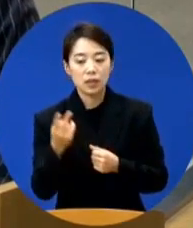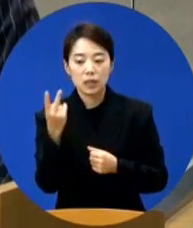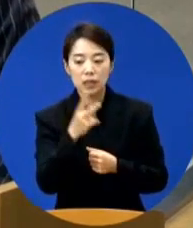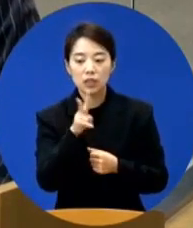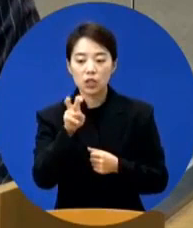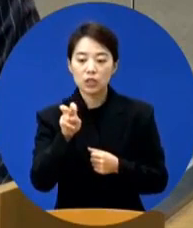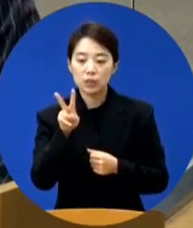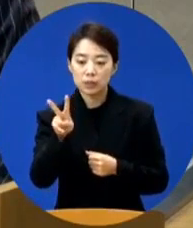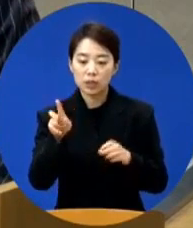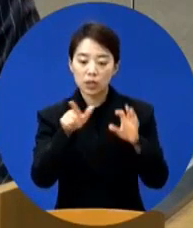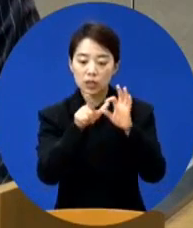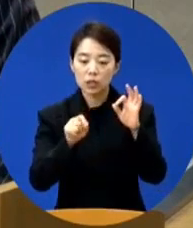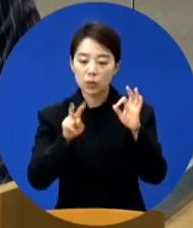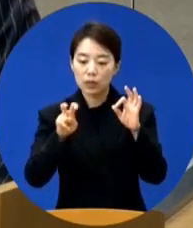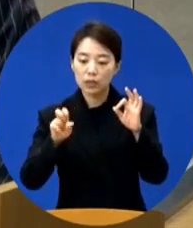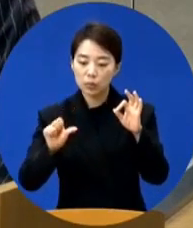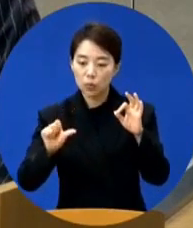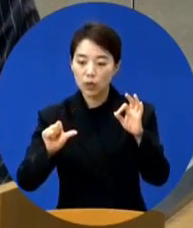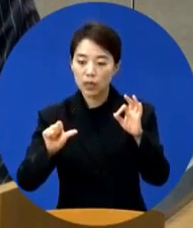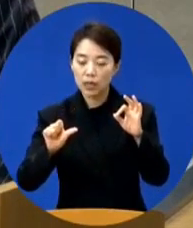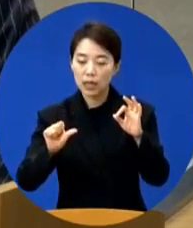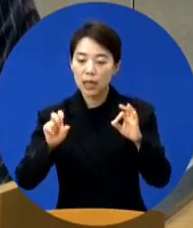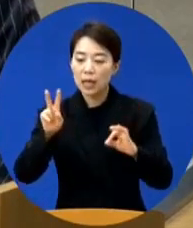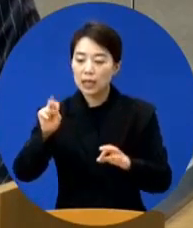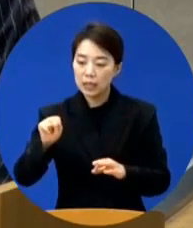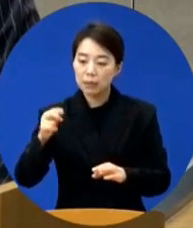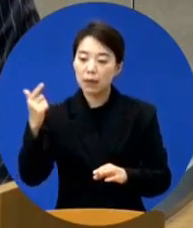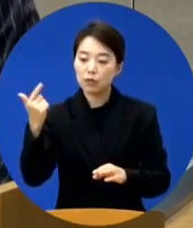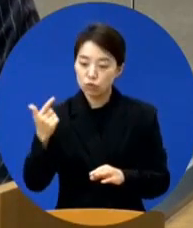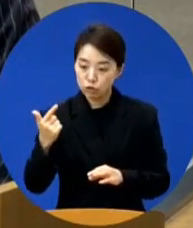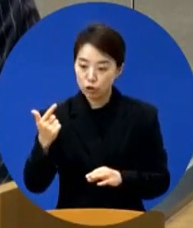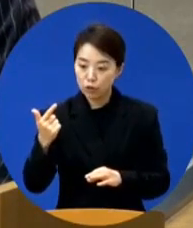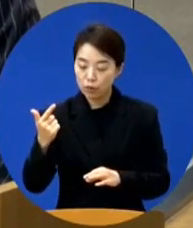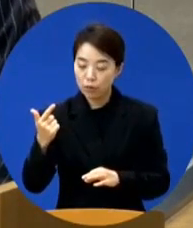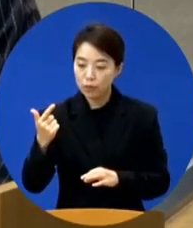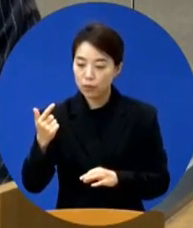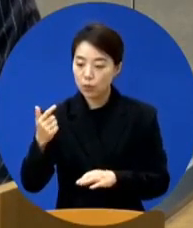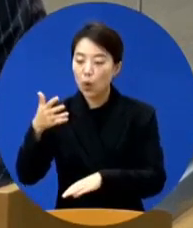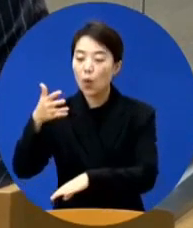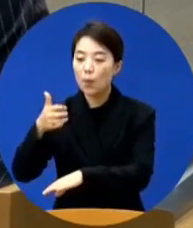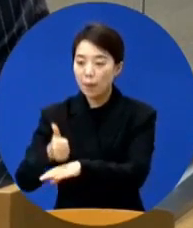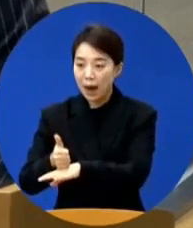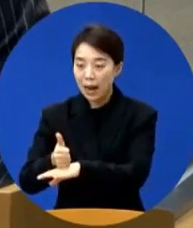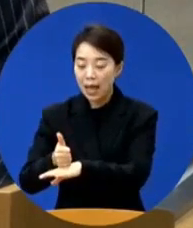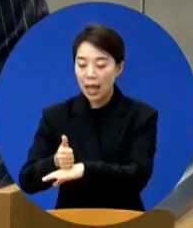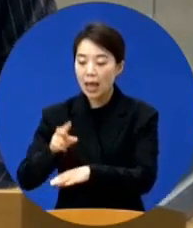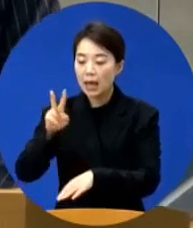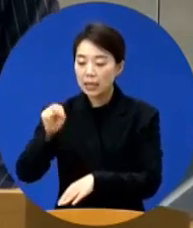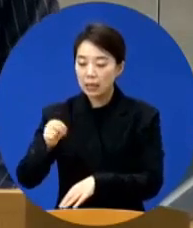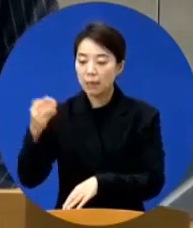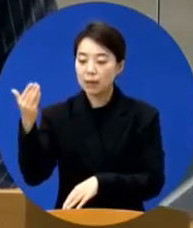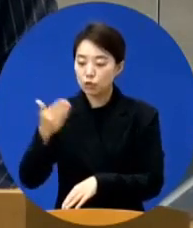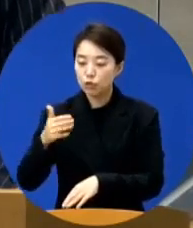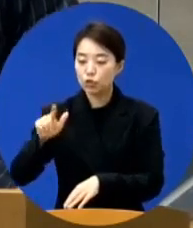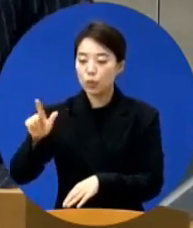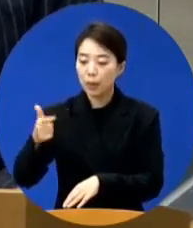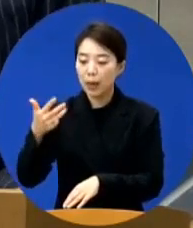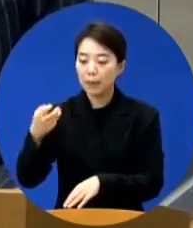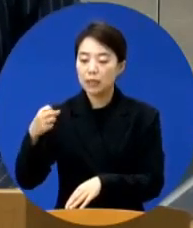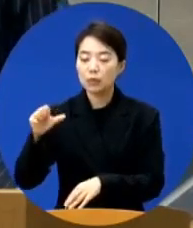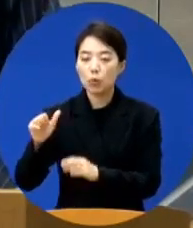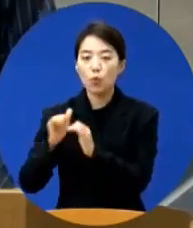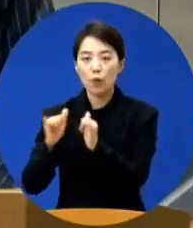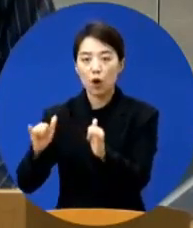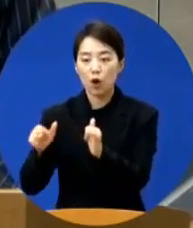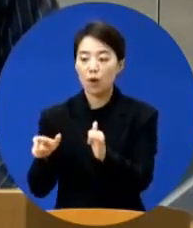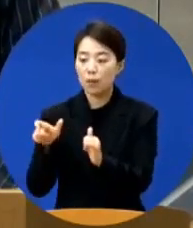2022년 10월 25일 2만 6천 명이고 그 말에 예상을 2만 9천 182명이라도 돼 있을